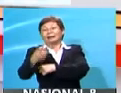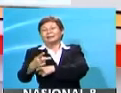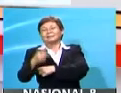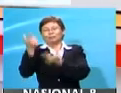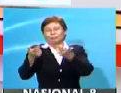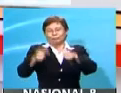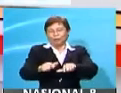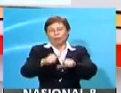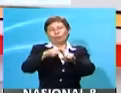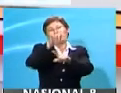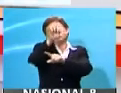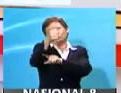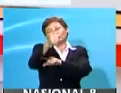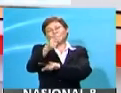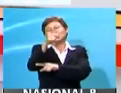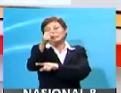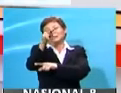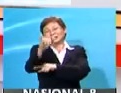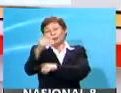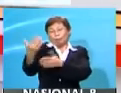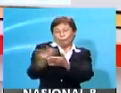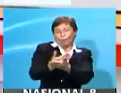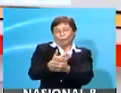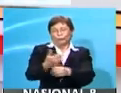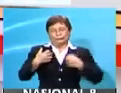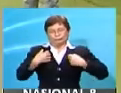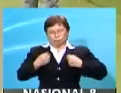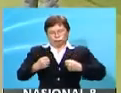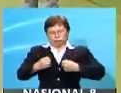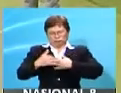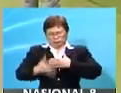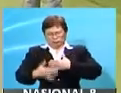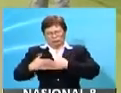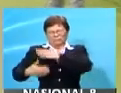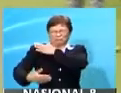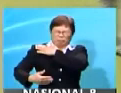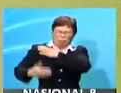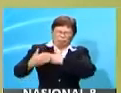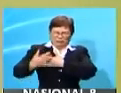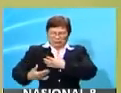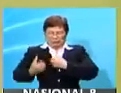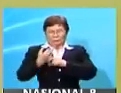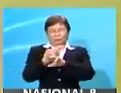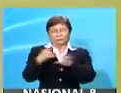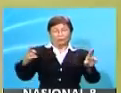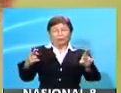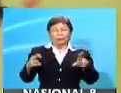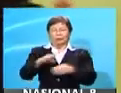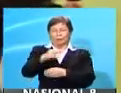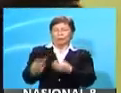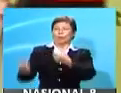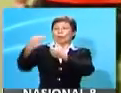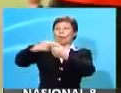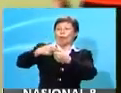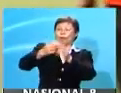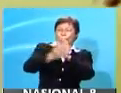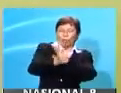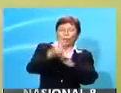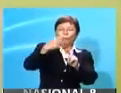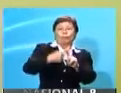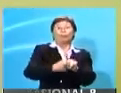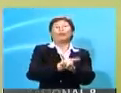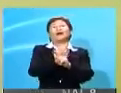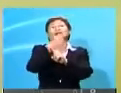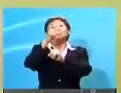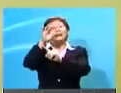akan berlangsung Oktober depan Danny yang baru pulih dari kecederaan bahu menjelaskan persediaan untuk ke pusingan kelayakan awal bulan depan